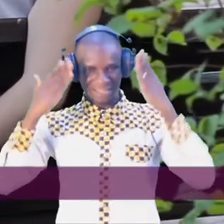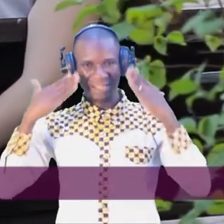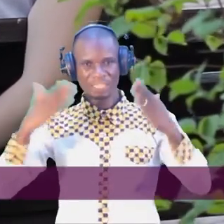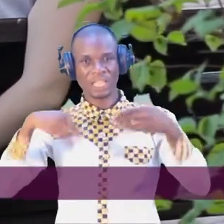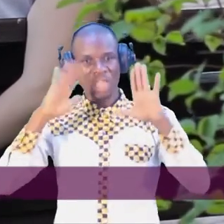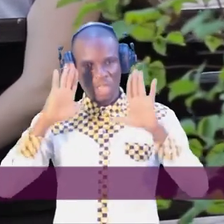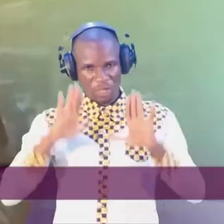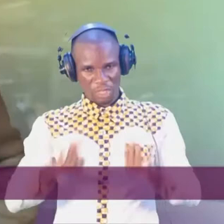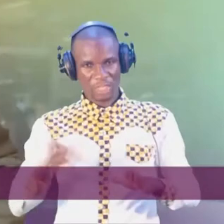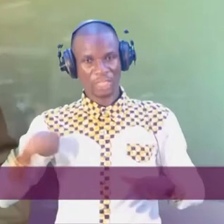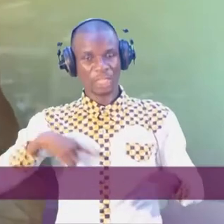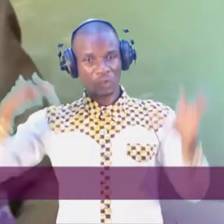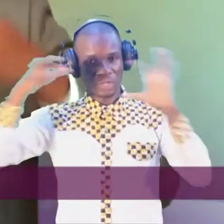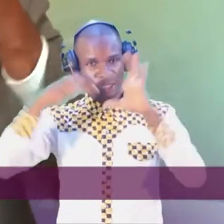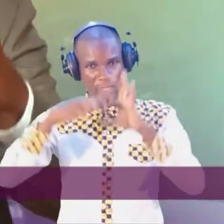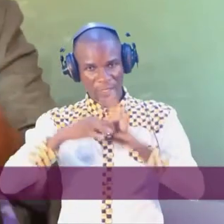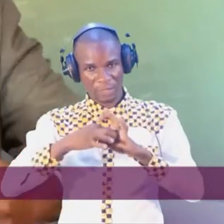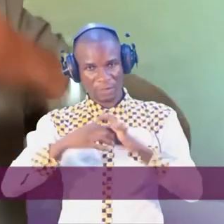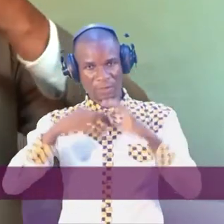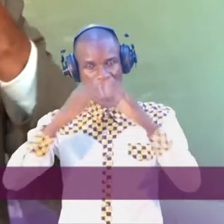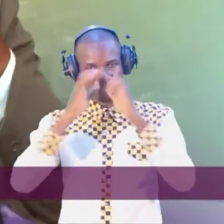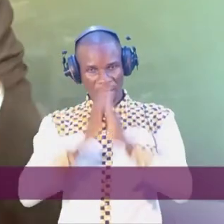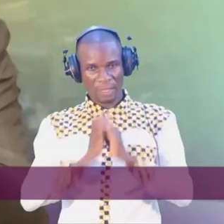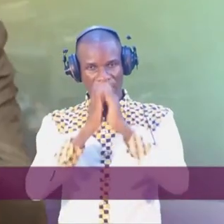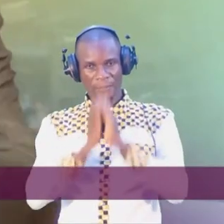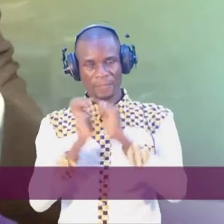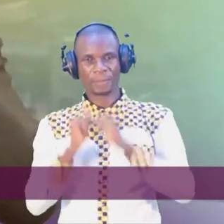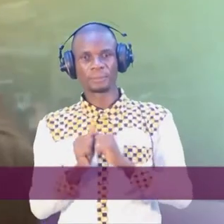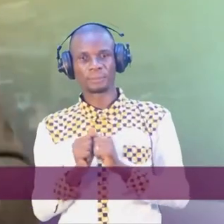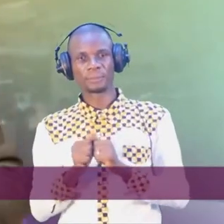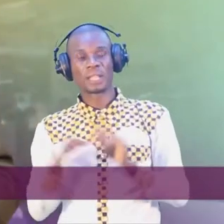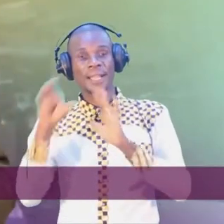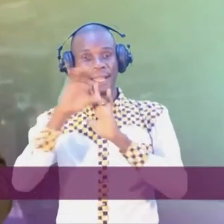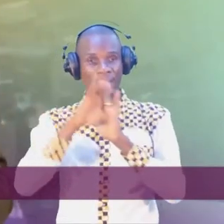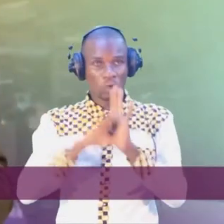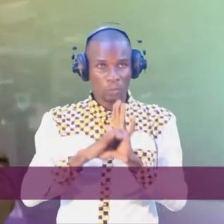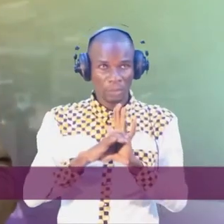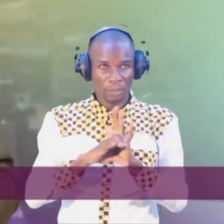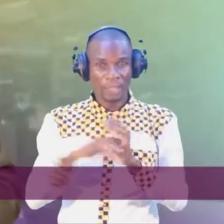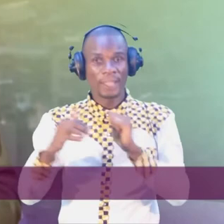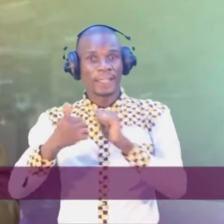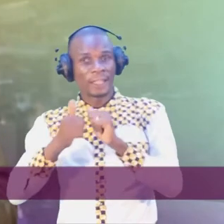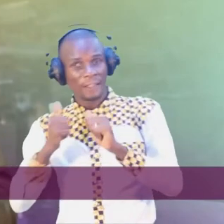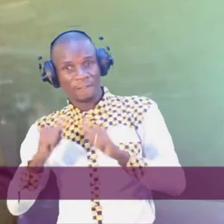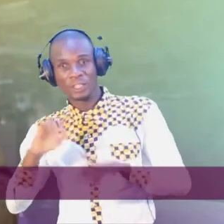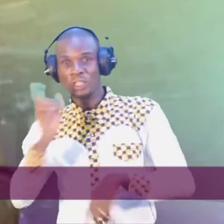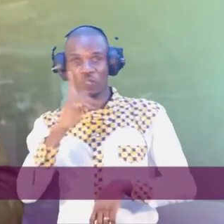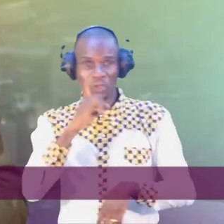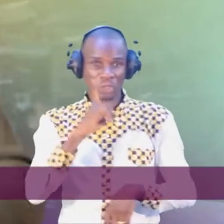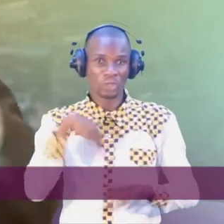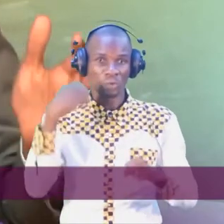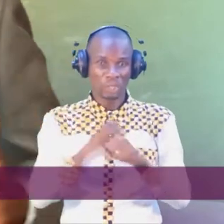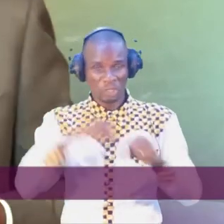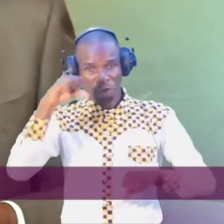Natufundisha kwamba Mungu ni Mungu wa usafi. Mungu mwaminifu anataka watu waheshimu maagano